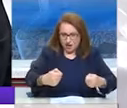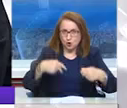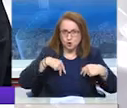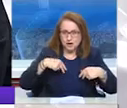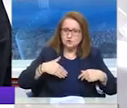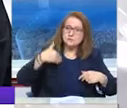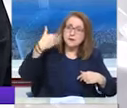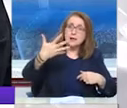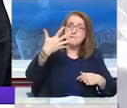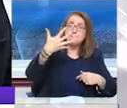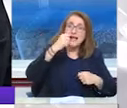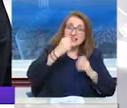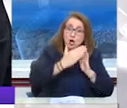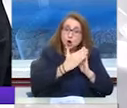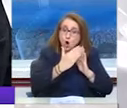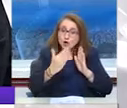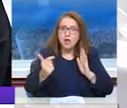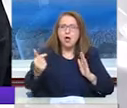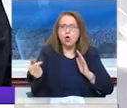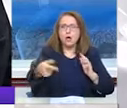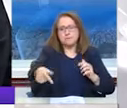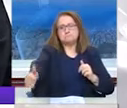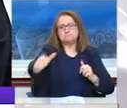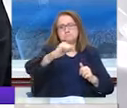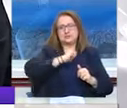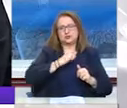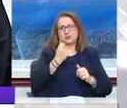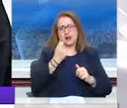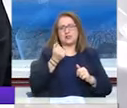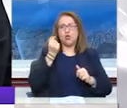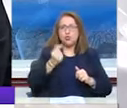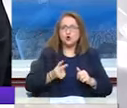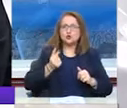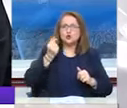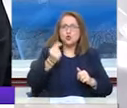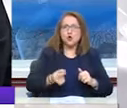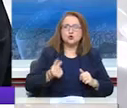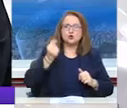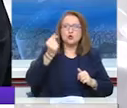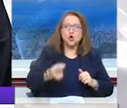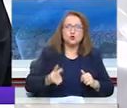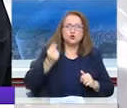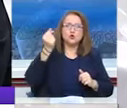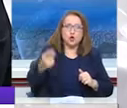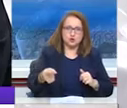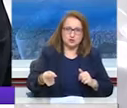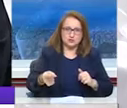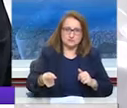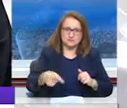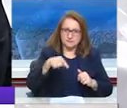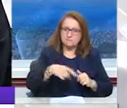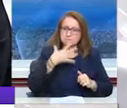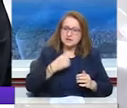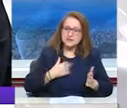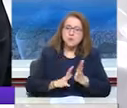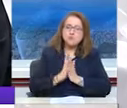περίοδος αποπληρωμής σε ισόπωσης μηνιαίες δόσης. Η επιλεξιμότητα εδράζεται στην αποτύπωση τρέχουσας κατάστασης σε